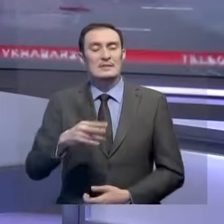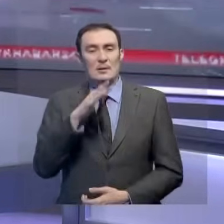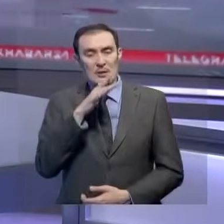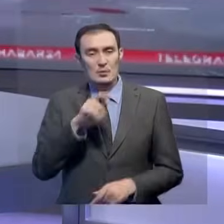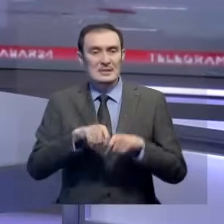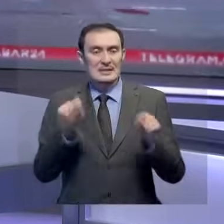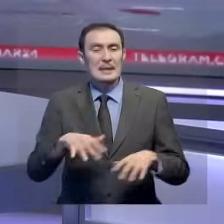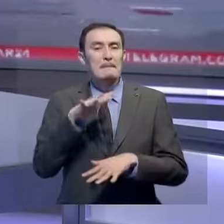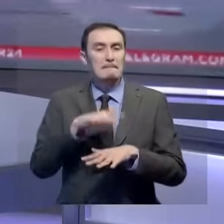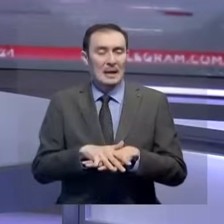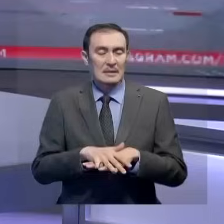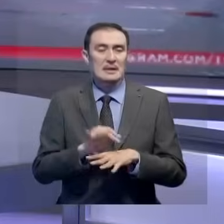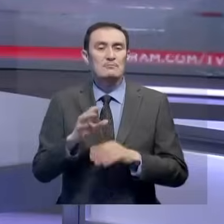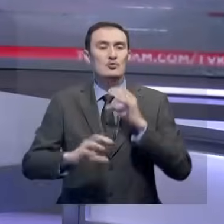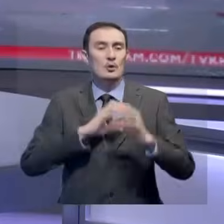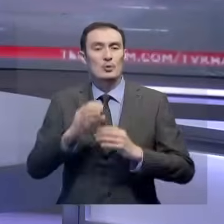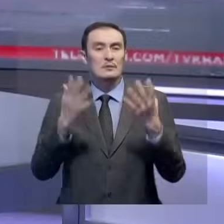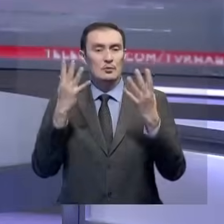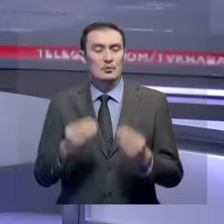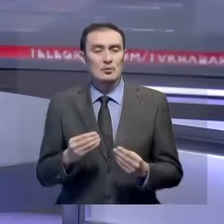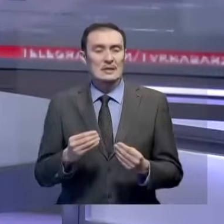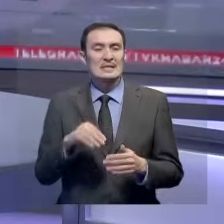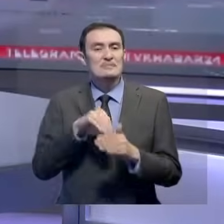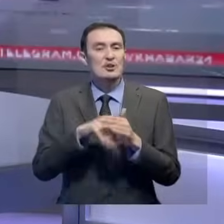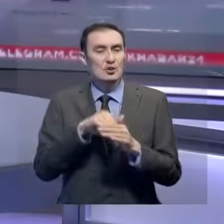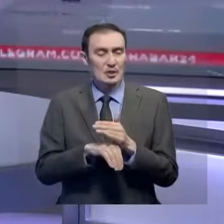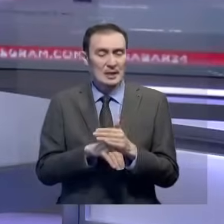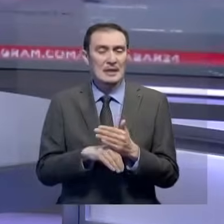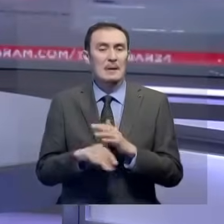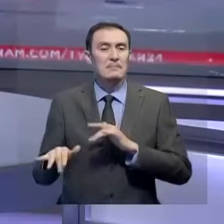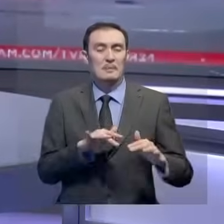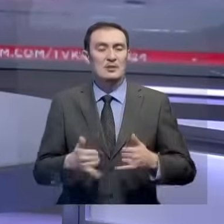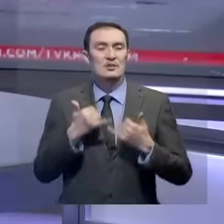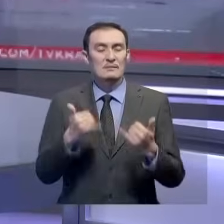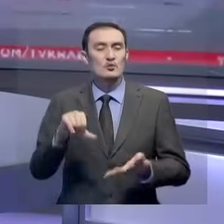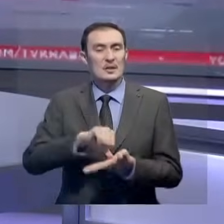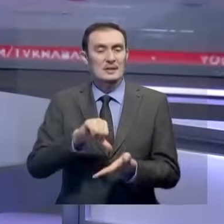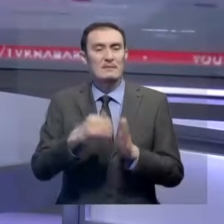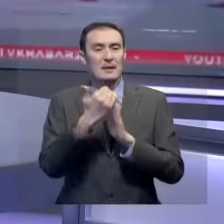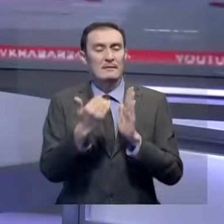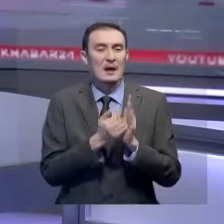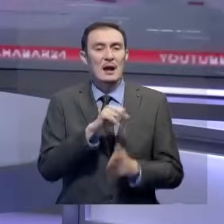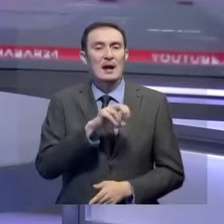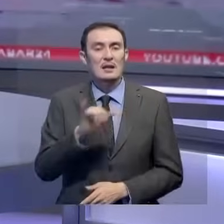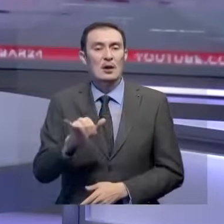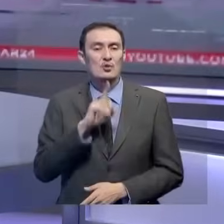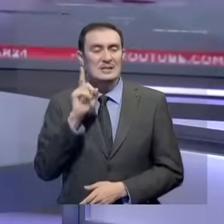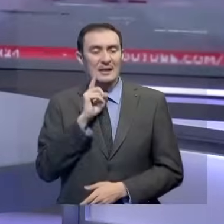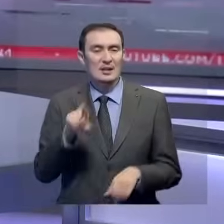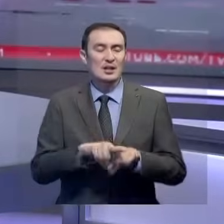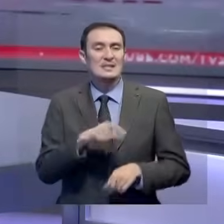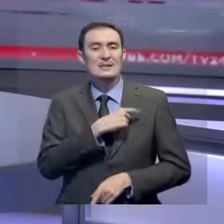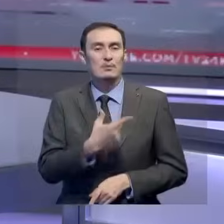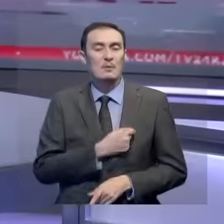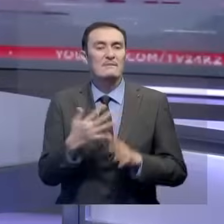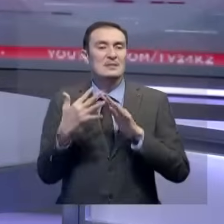20-летию создания банка и Международному дню сбережений. На мероприятии чествовали участников программ «Алатау Жастары» и «С